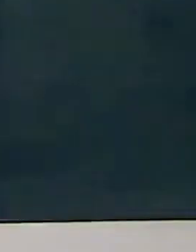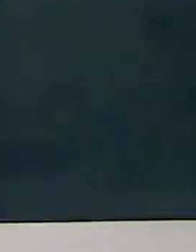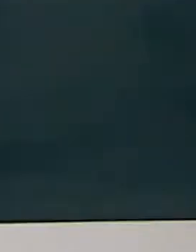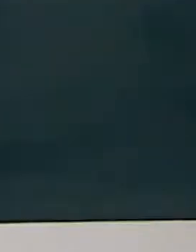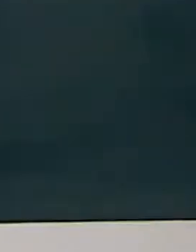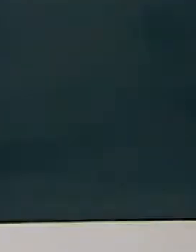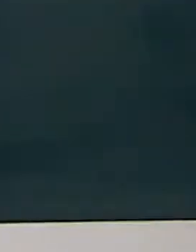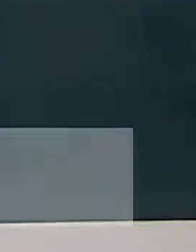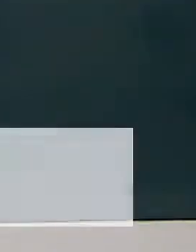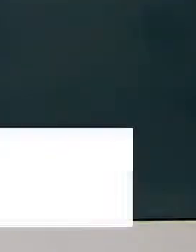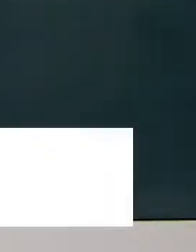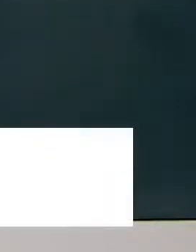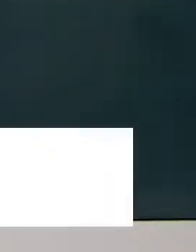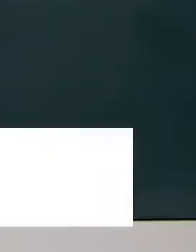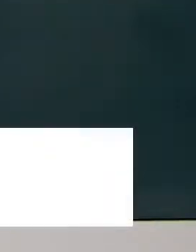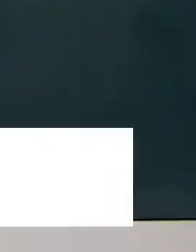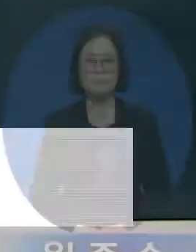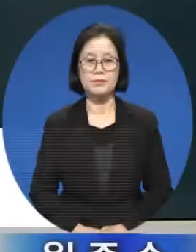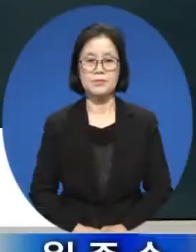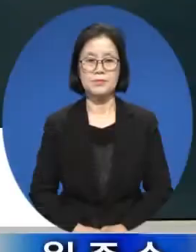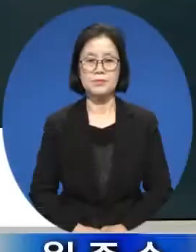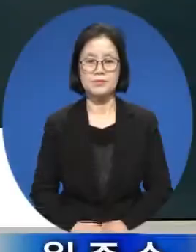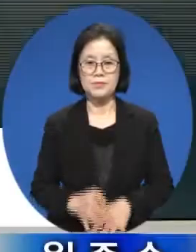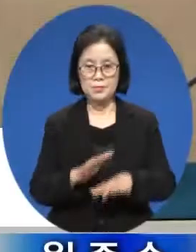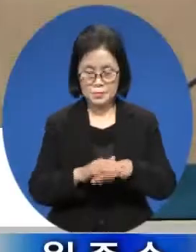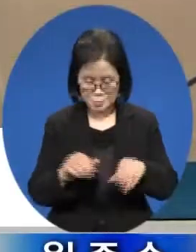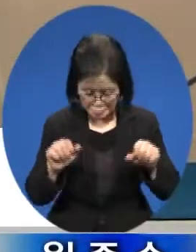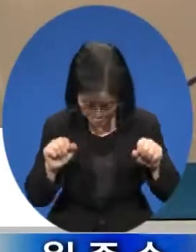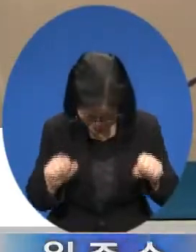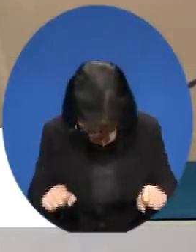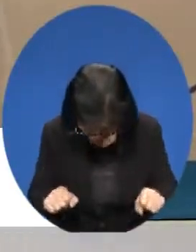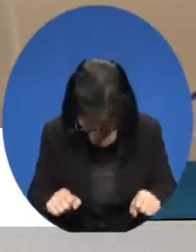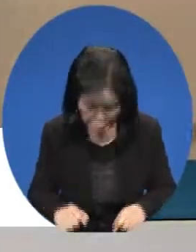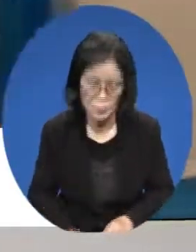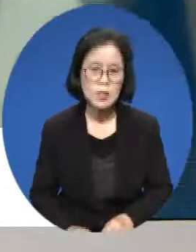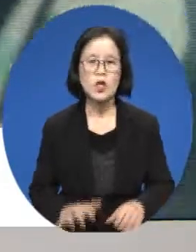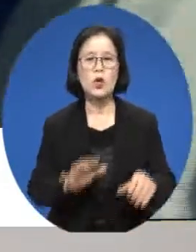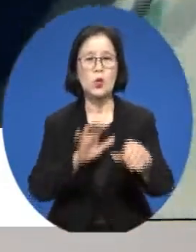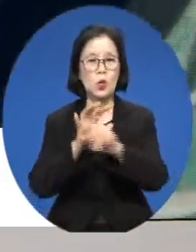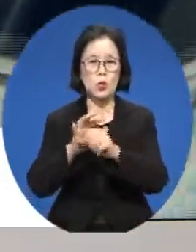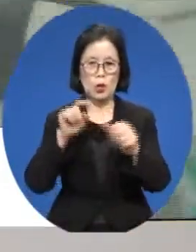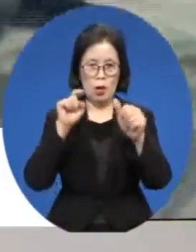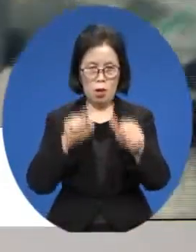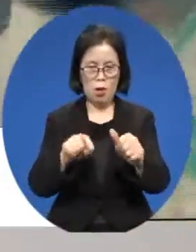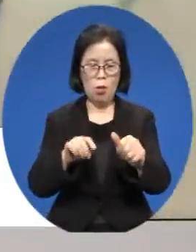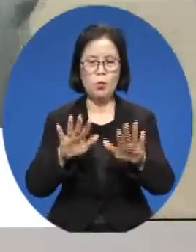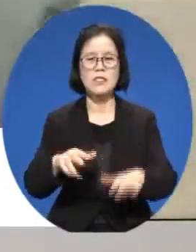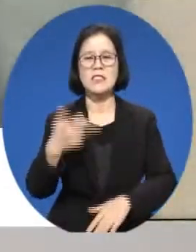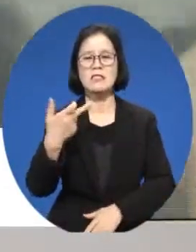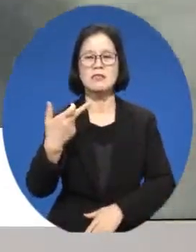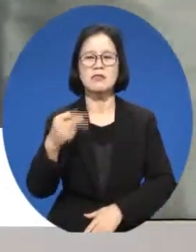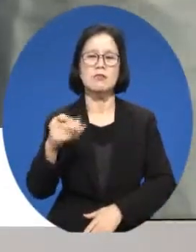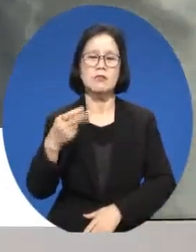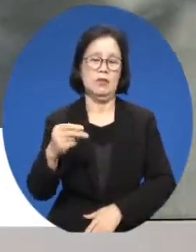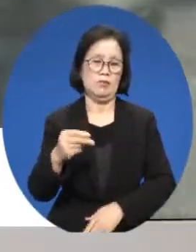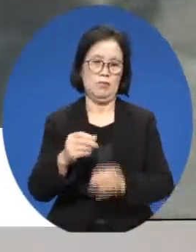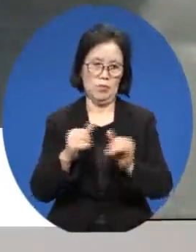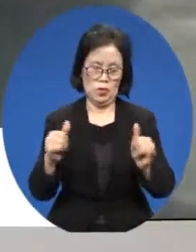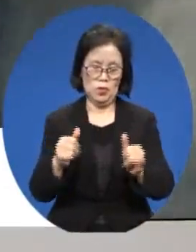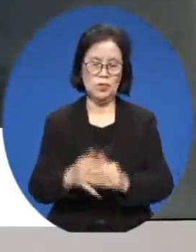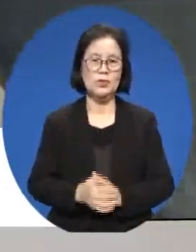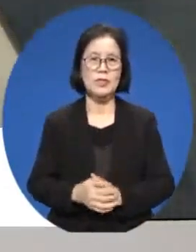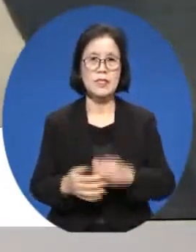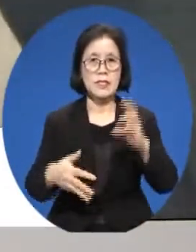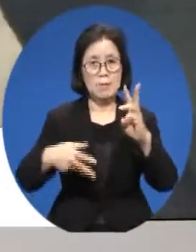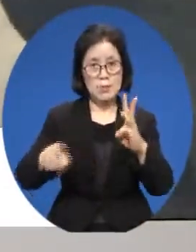코로나19 신규 확진자는 휴일 효과가 사라지며 일주일 전보다 두 배 늘어나 17만 명을 넘어섰습니다. 정부는 3차